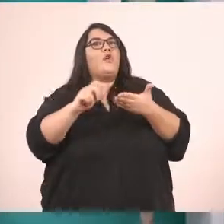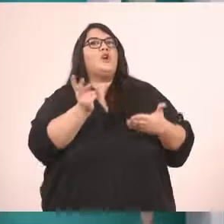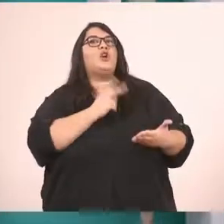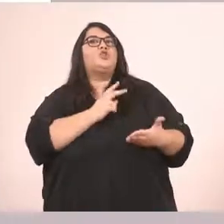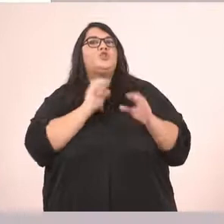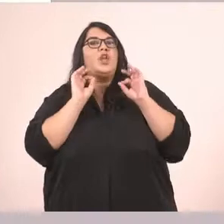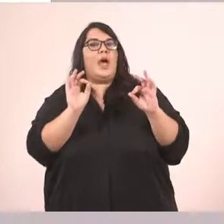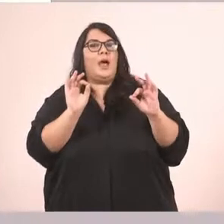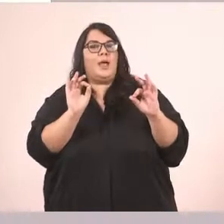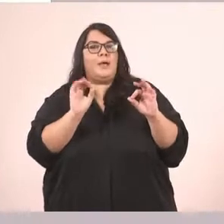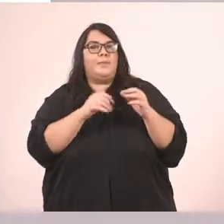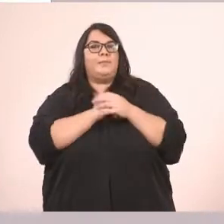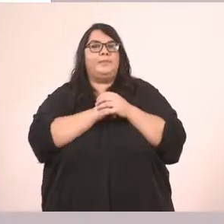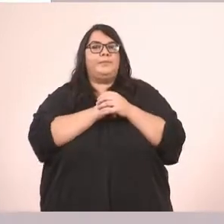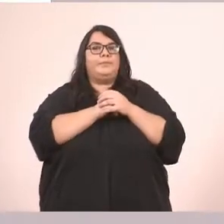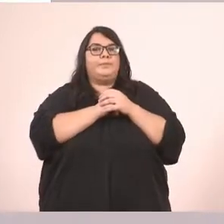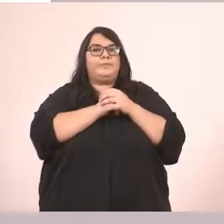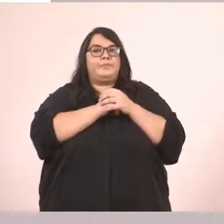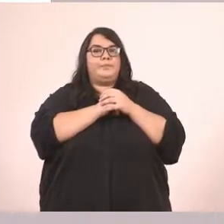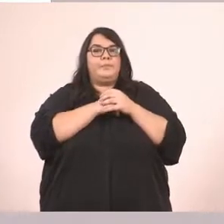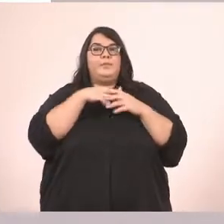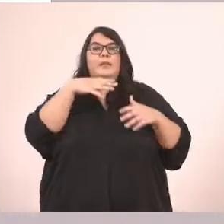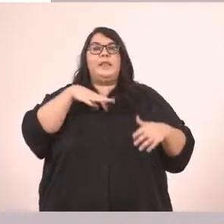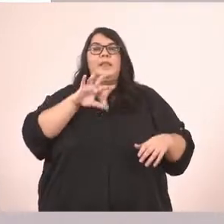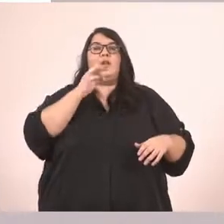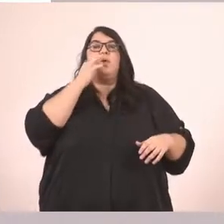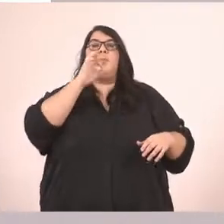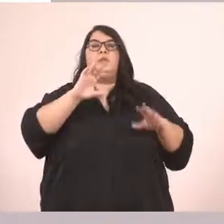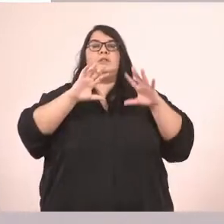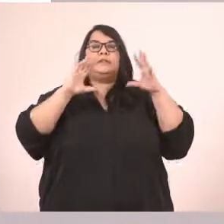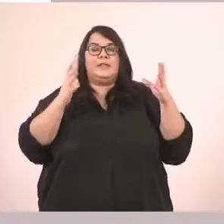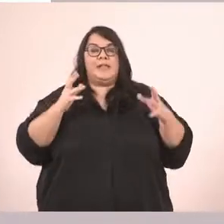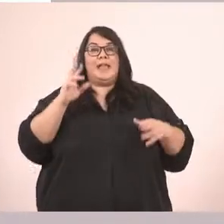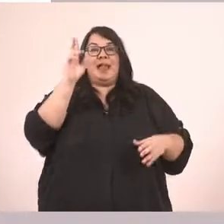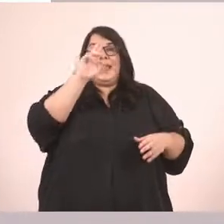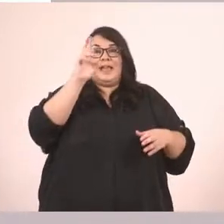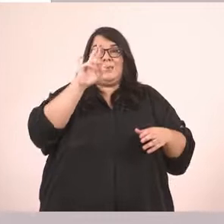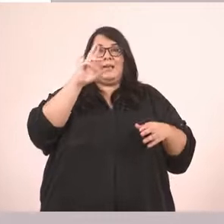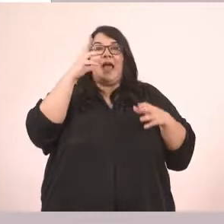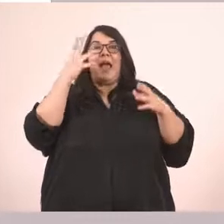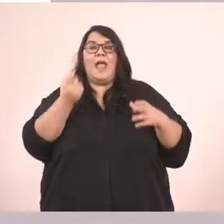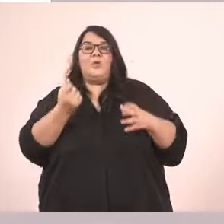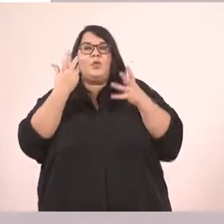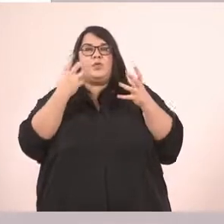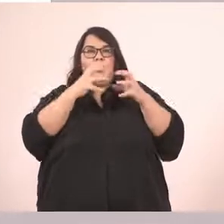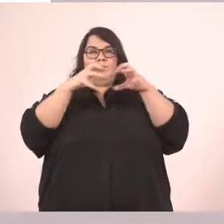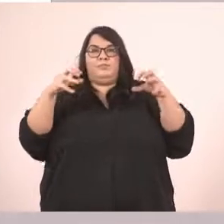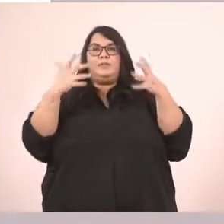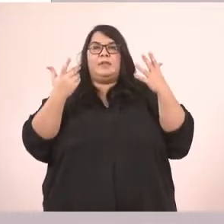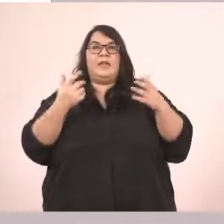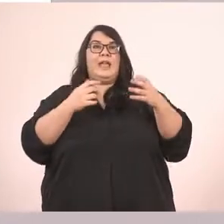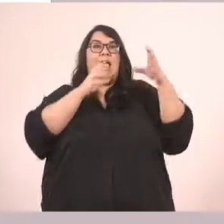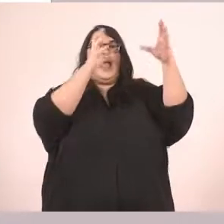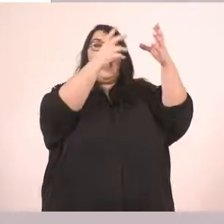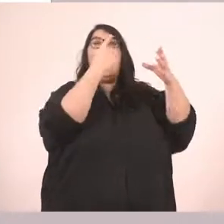Λοιπόν, αυτό που θέλω να σας πω είναι ότι τα ρήματα έχουν δύο αριθμούς. Τον